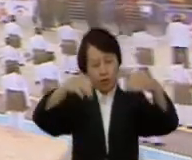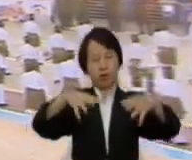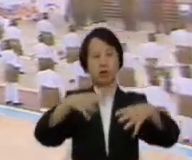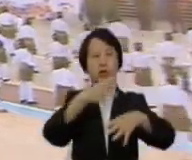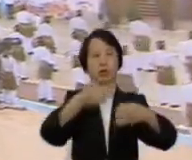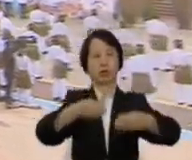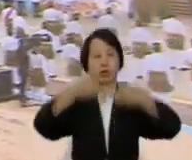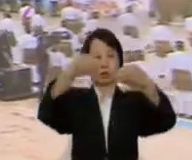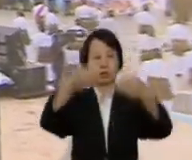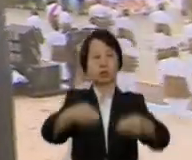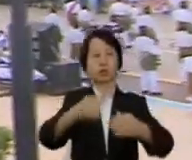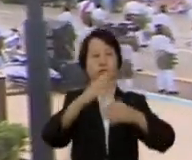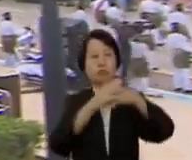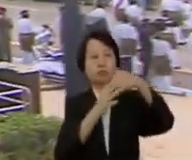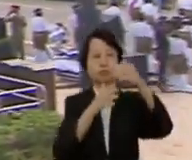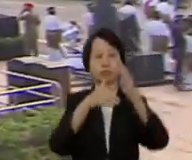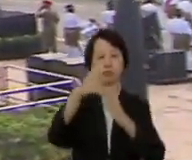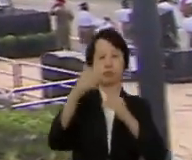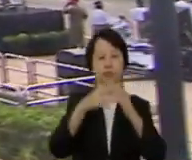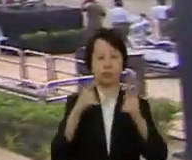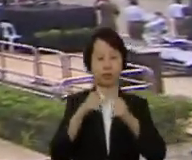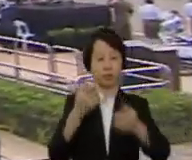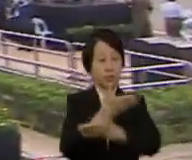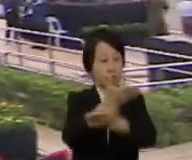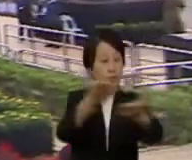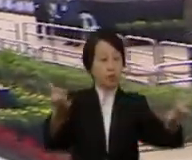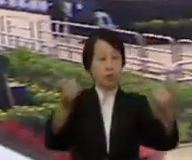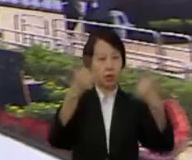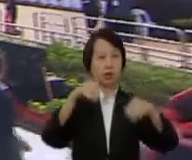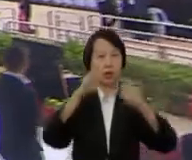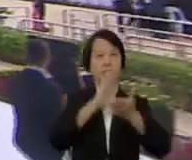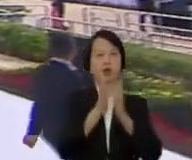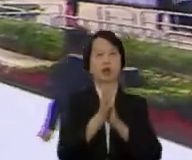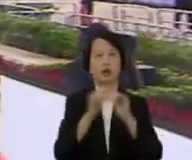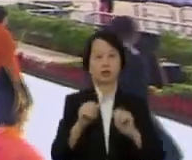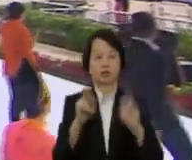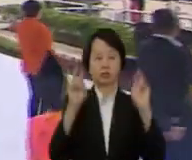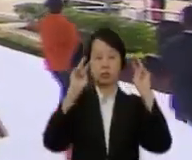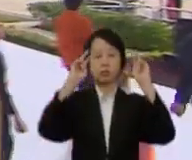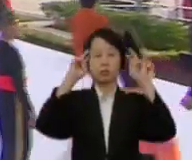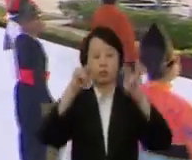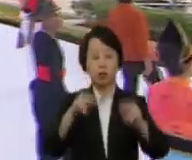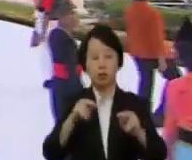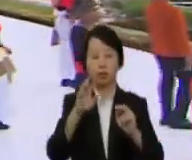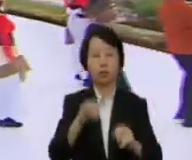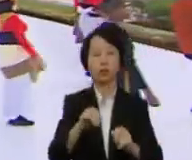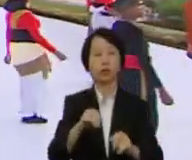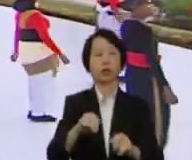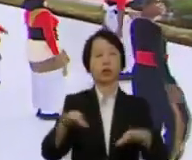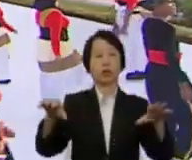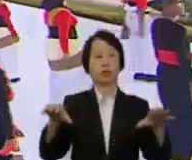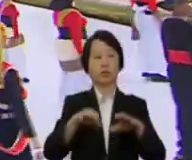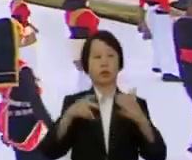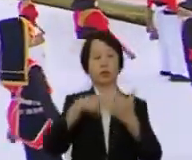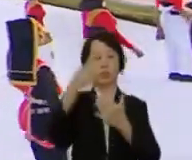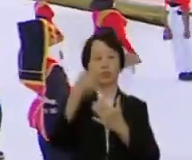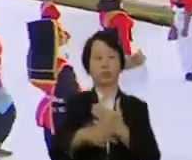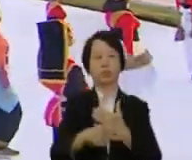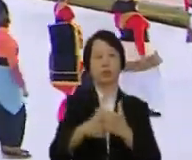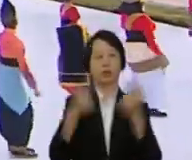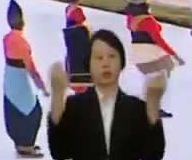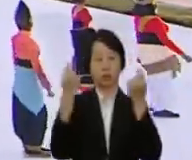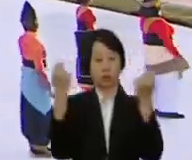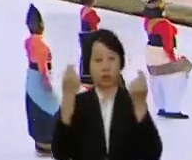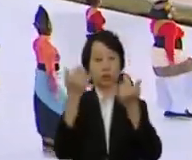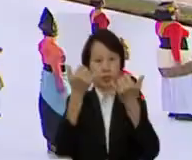memberi keselesaan kepada semua yang hadir supaya dapat kita saksikan dan juga jalankan program sambutan